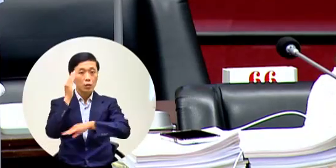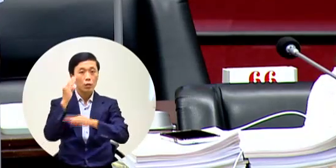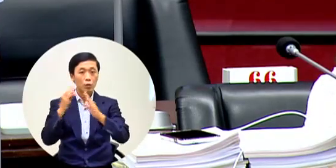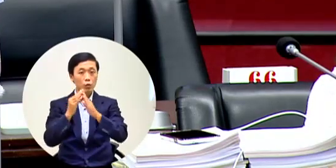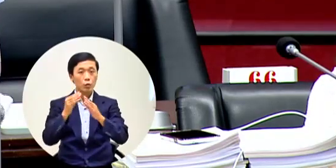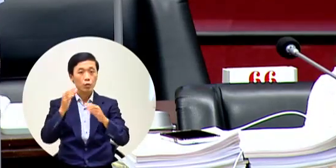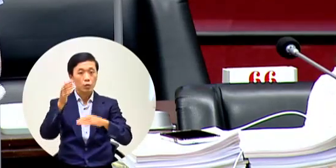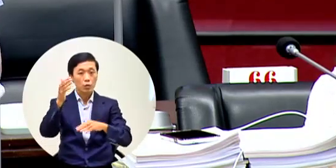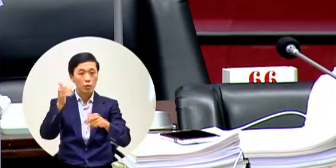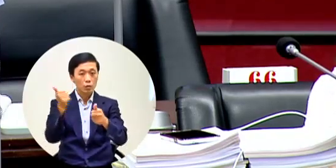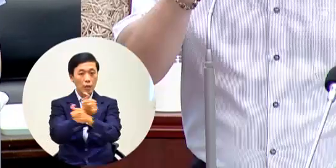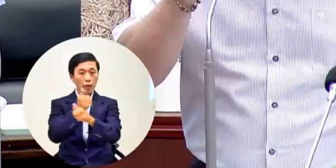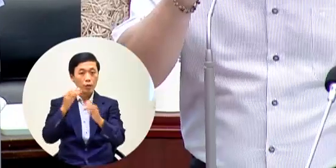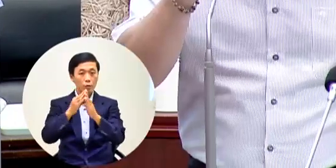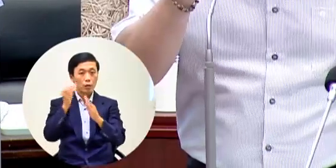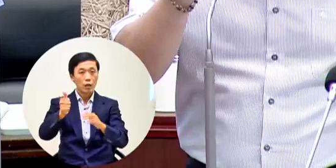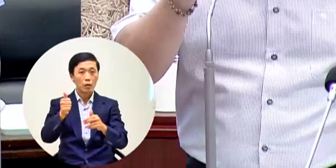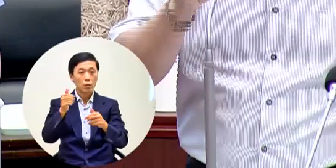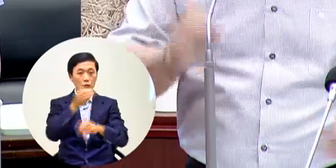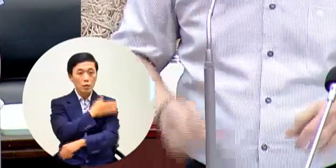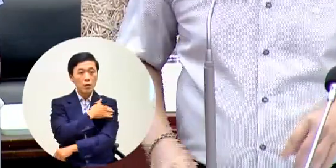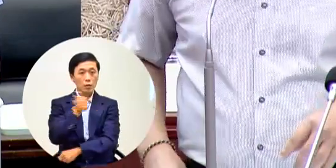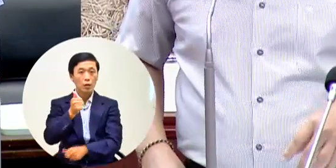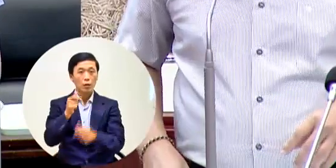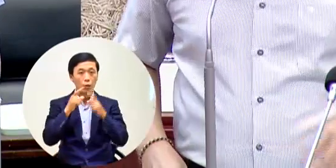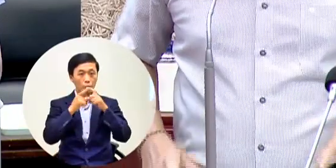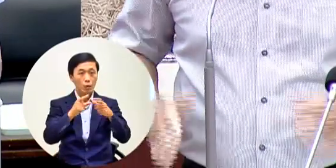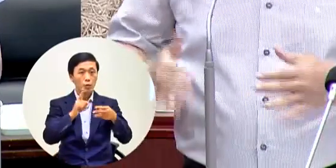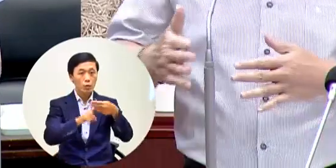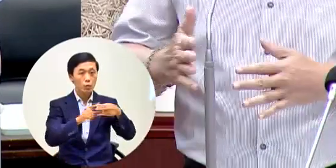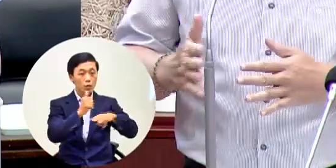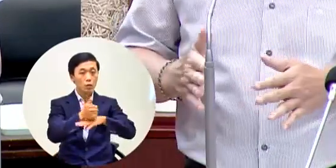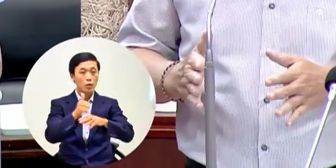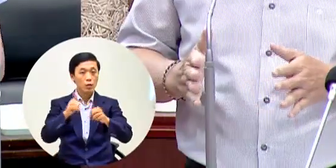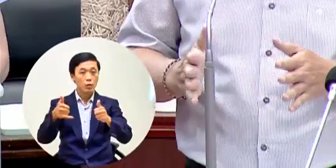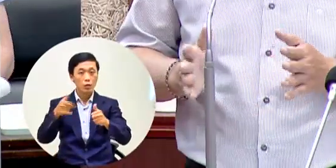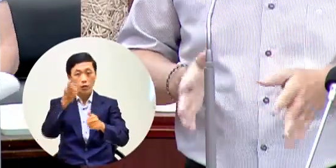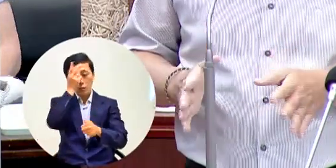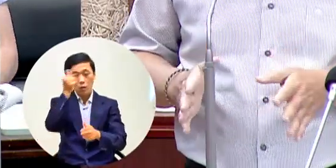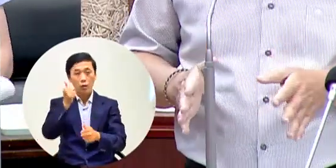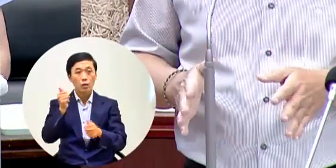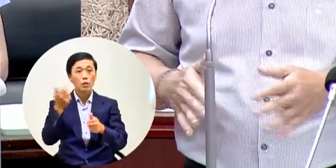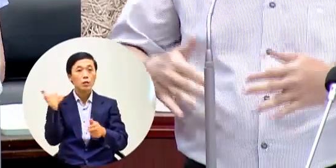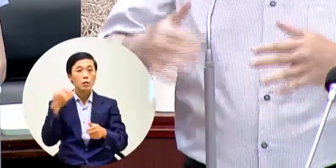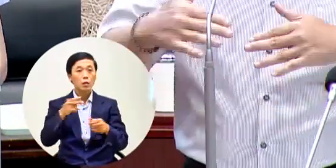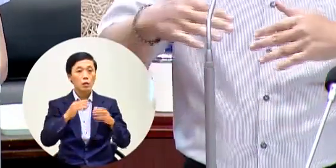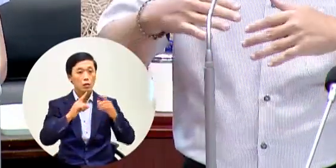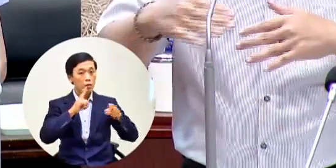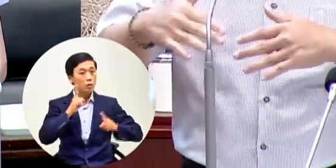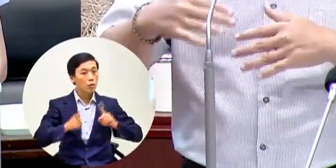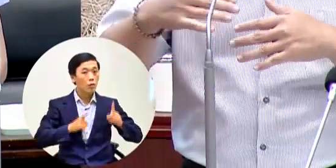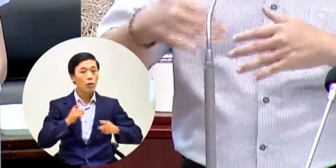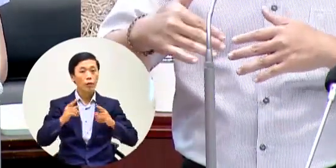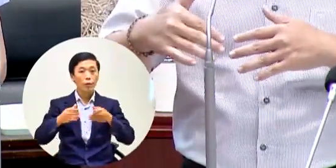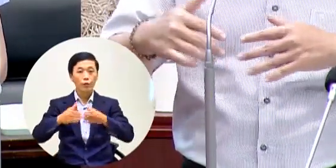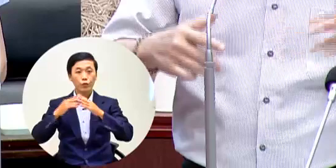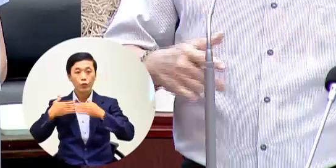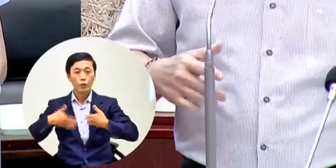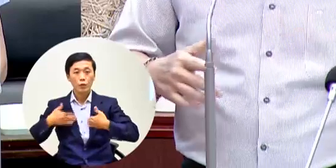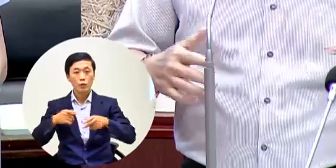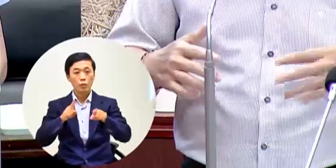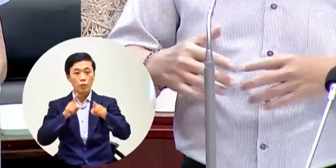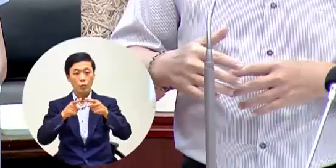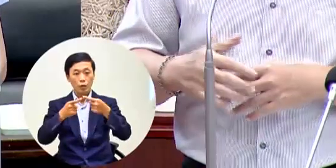理局长答复。 干单得二，干单 得二。好，谢谢主席，谢谢曾议员。当时自由复兴贯通之后呢，因为中间和原